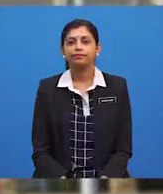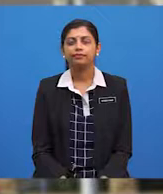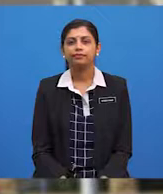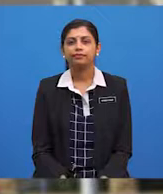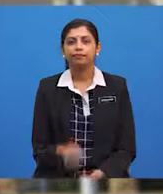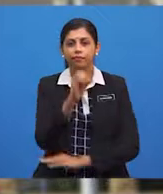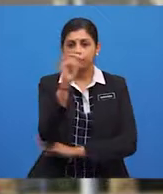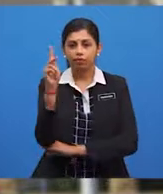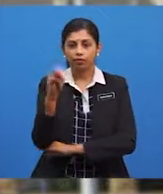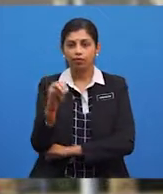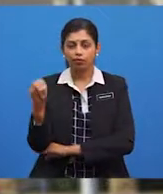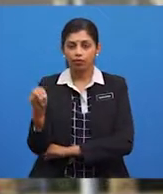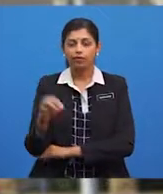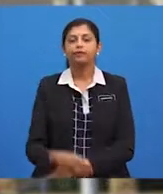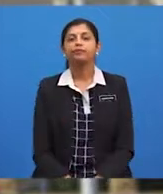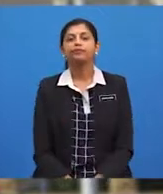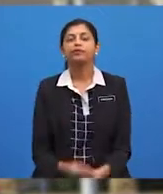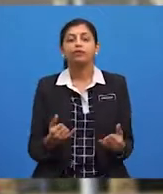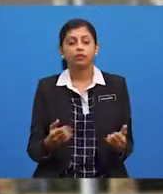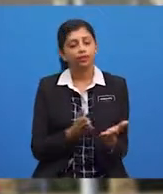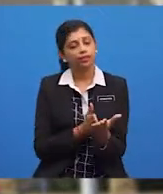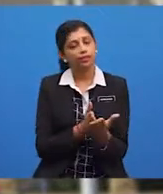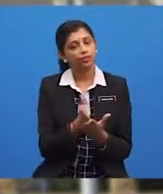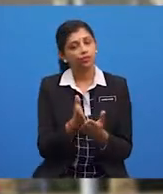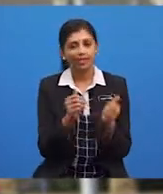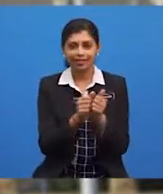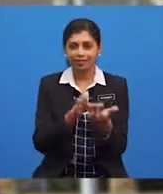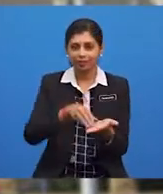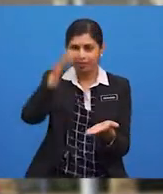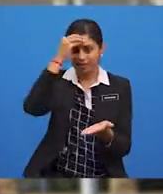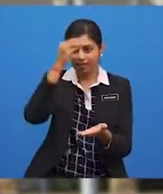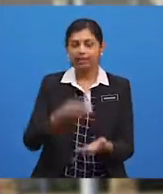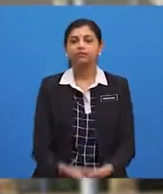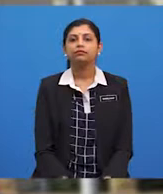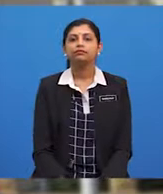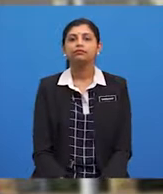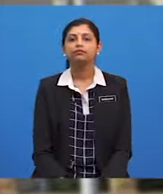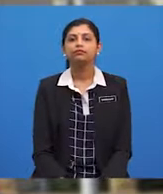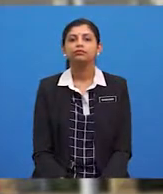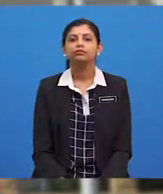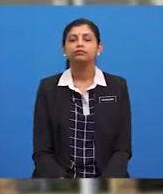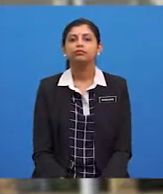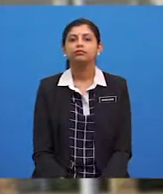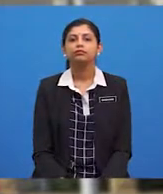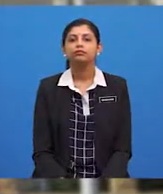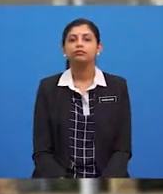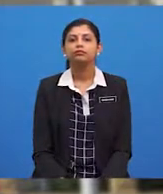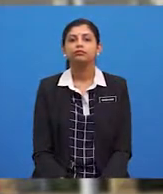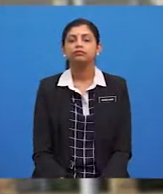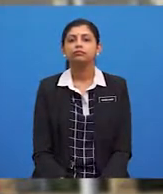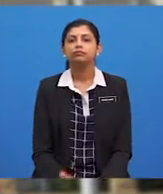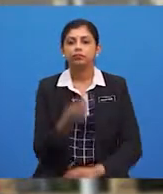Baiklah pelajar sekalian, mari kita teruskan pembelajaran kita dengan melihat apakah yang